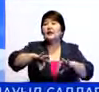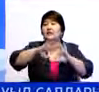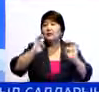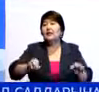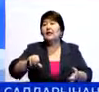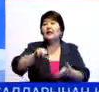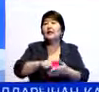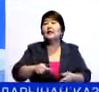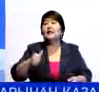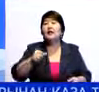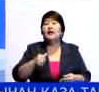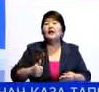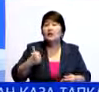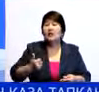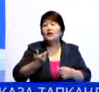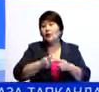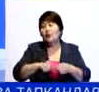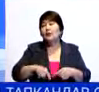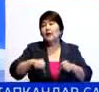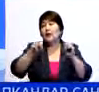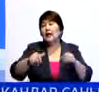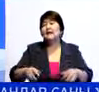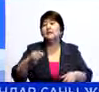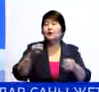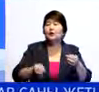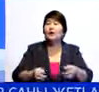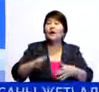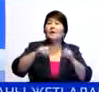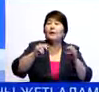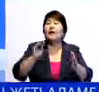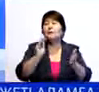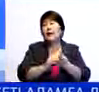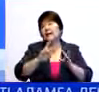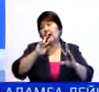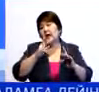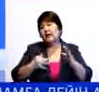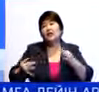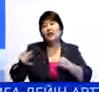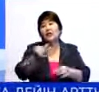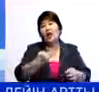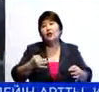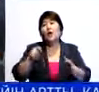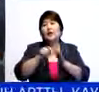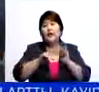шыңдады. Білім алушылардың жұмысына кәсіби судьялар мен білікті мамандар баға беріп, қателіктеріне талдау жасады.